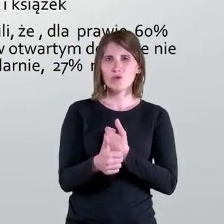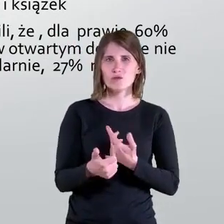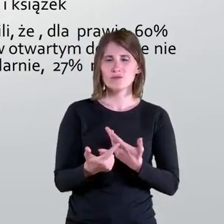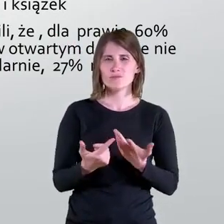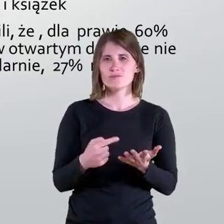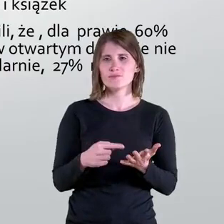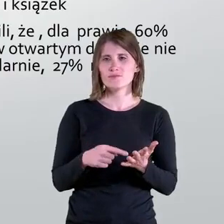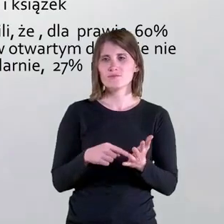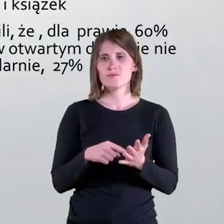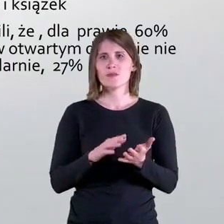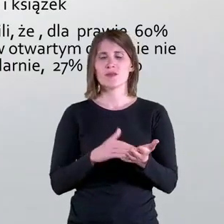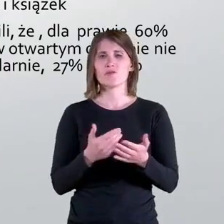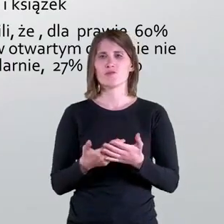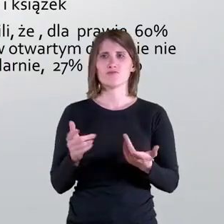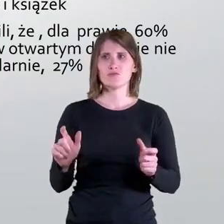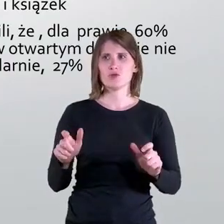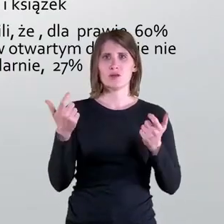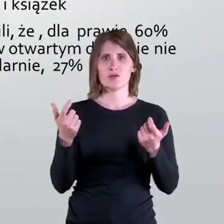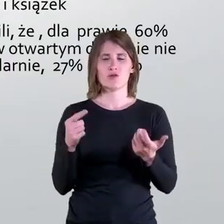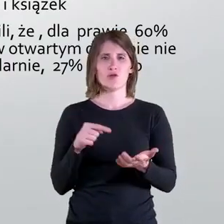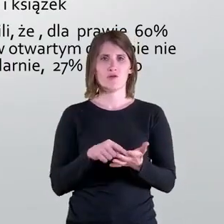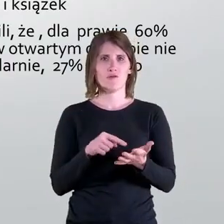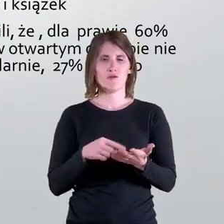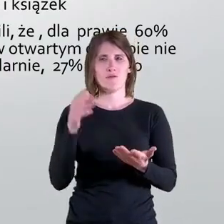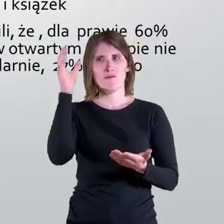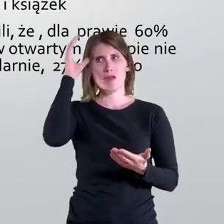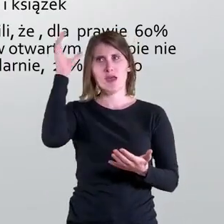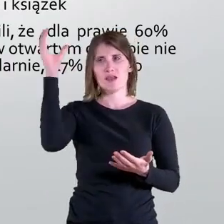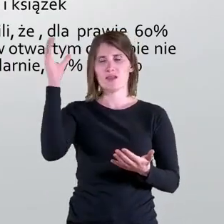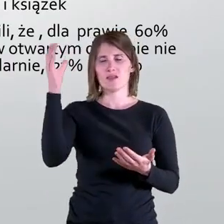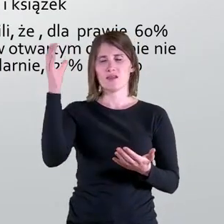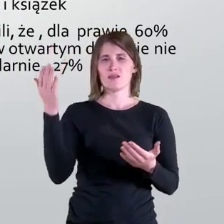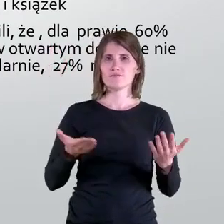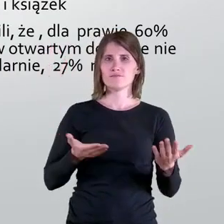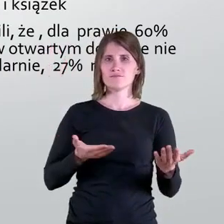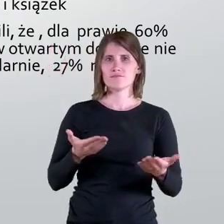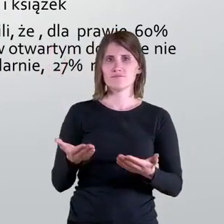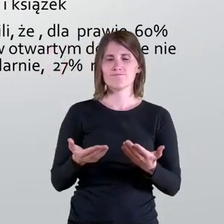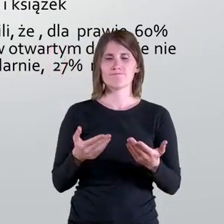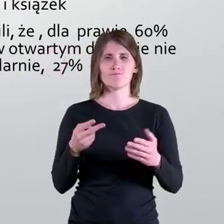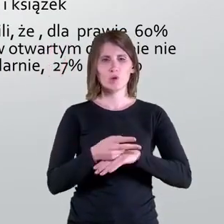jeżeli chodzi o przypadkowych właśnie w pozyskiwaniu wiedzy na temat